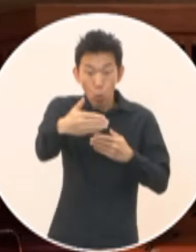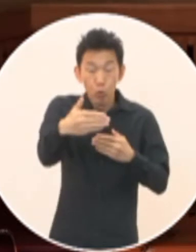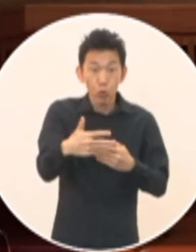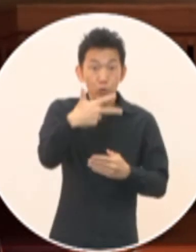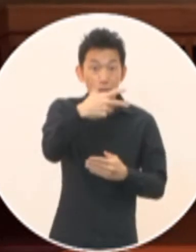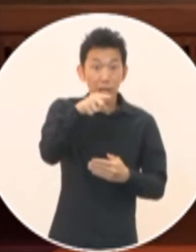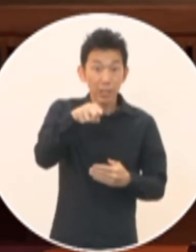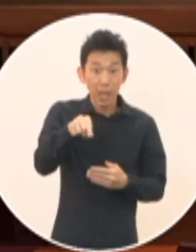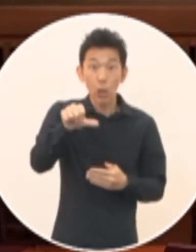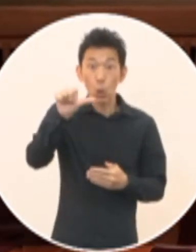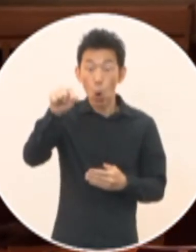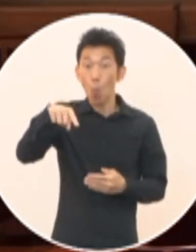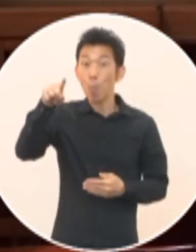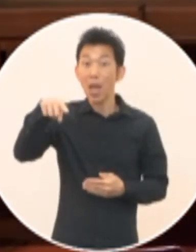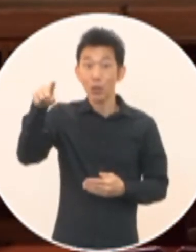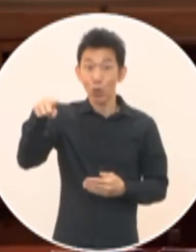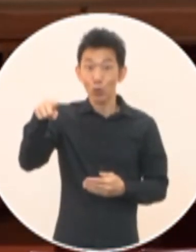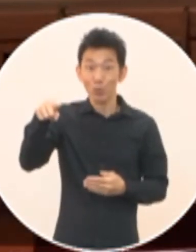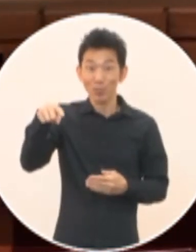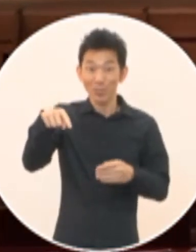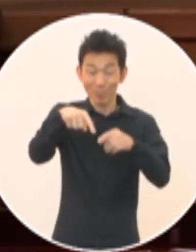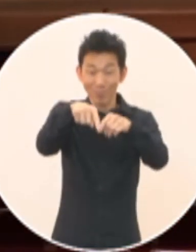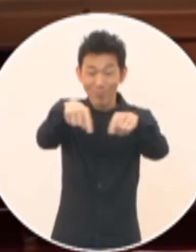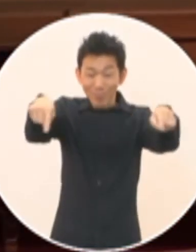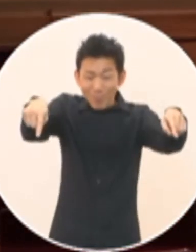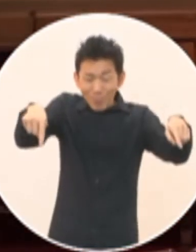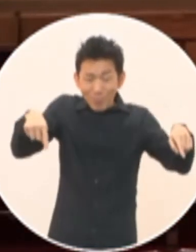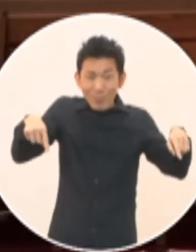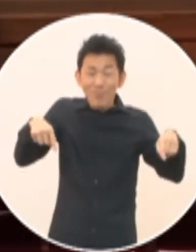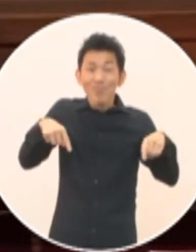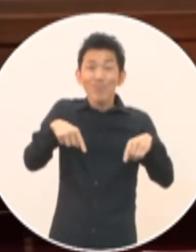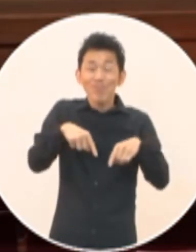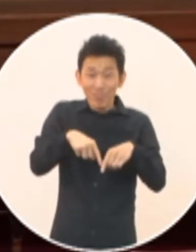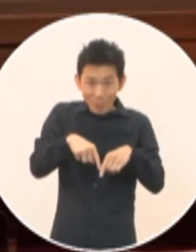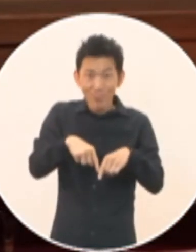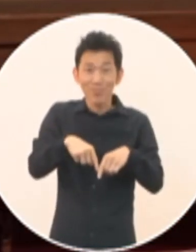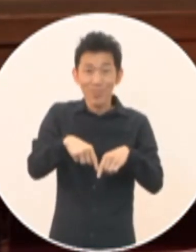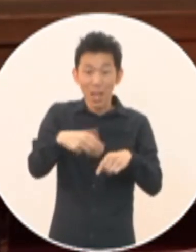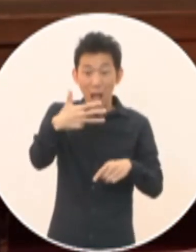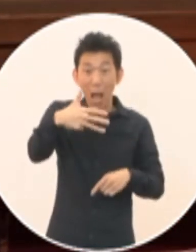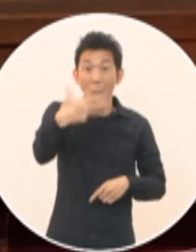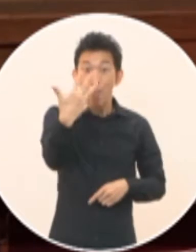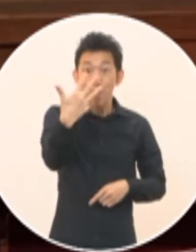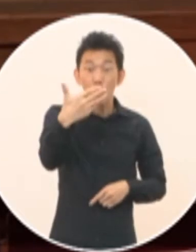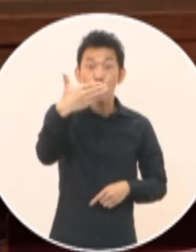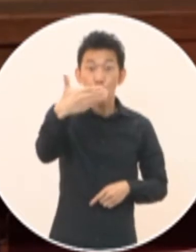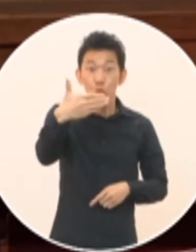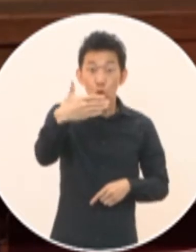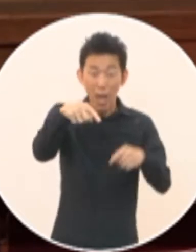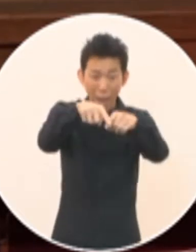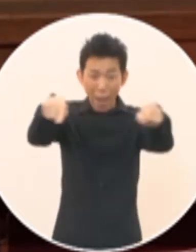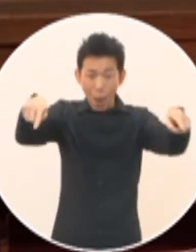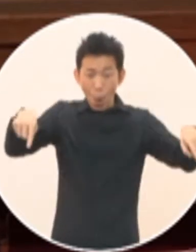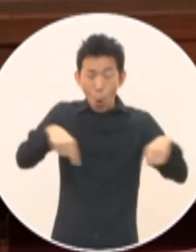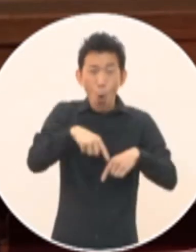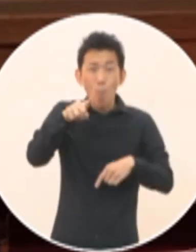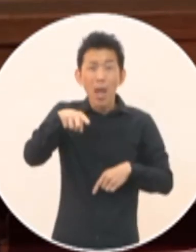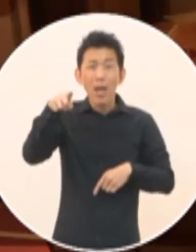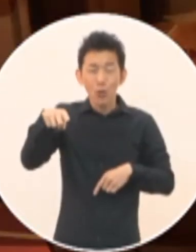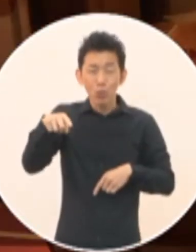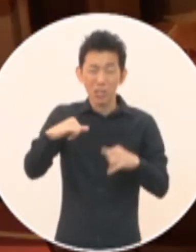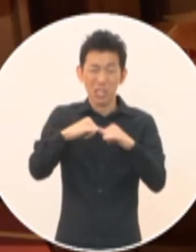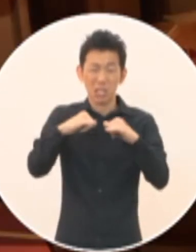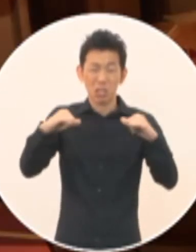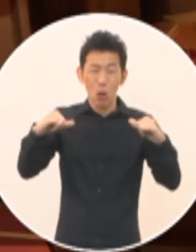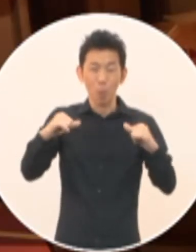き 7.5メートル、ホール全体の面積は809平方メートルと大きなホール